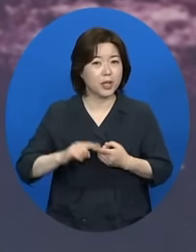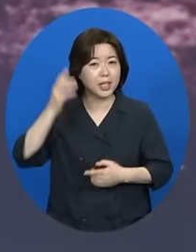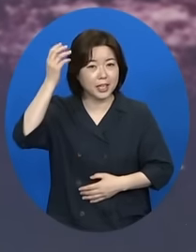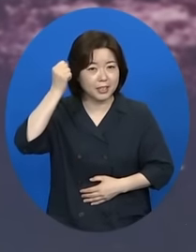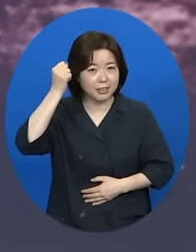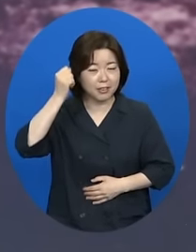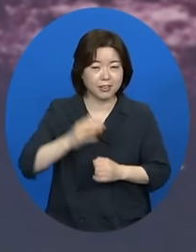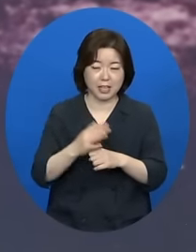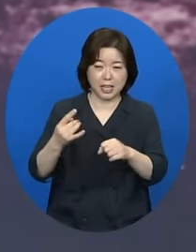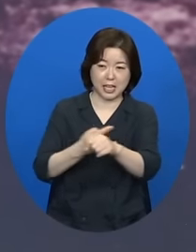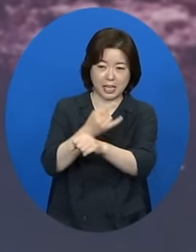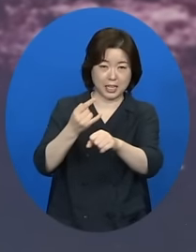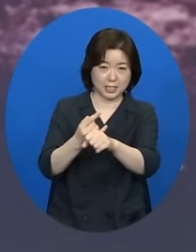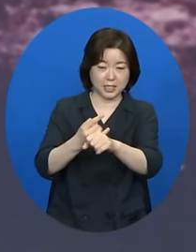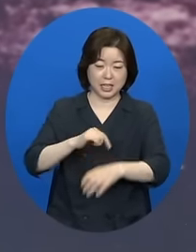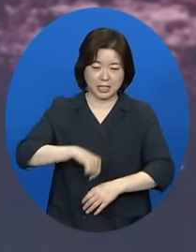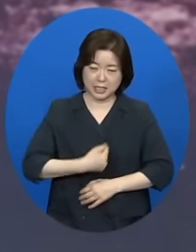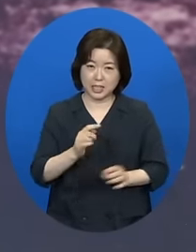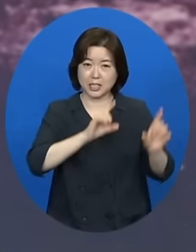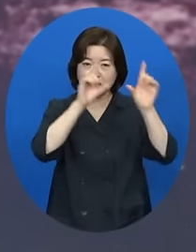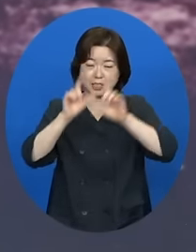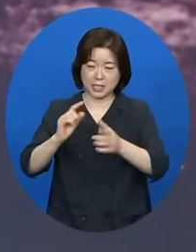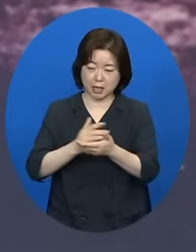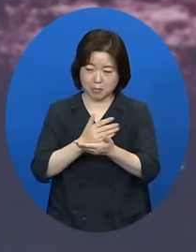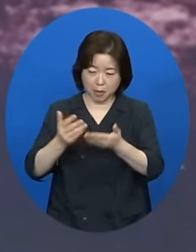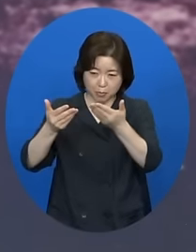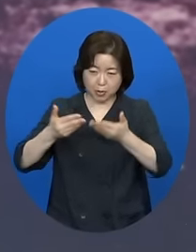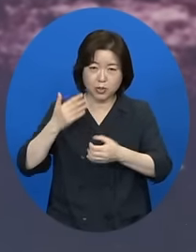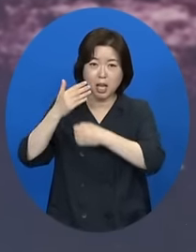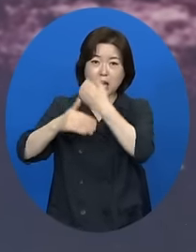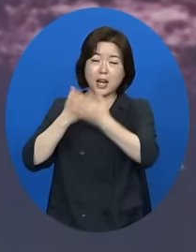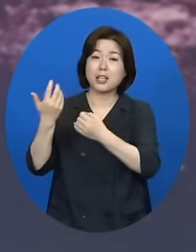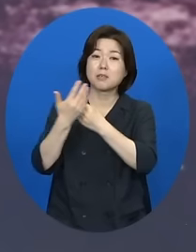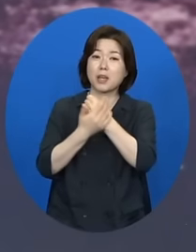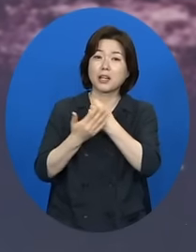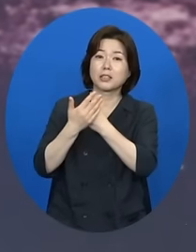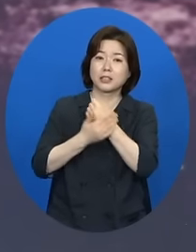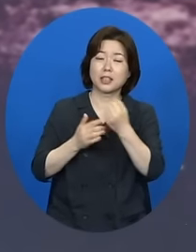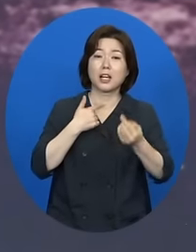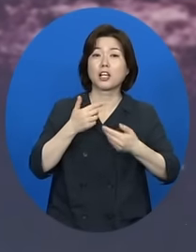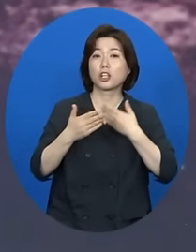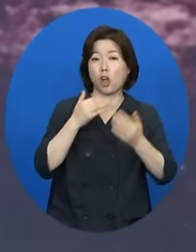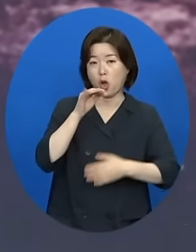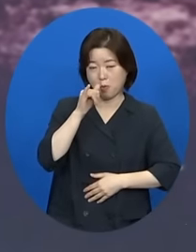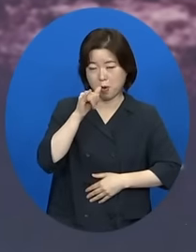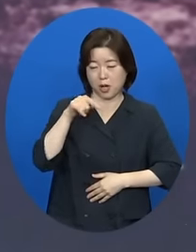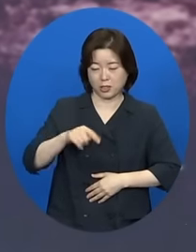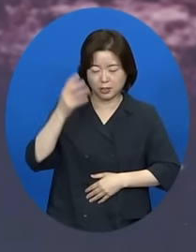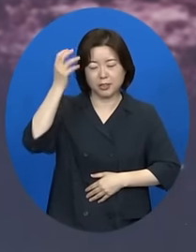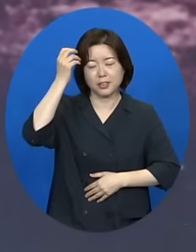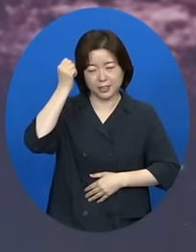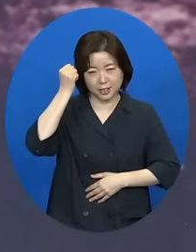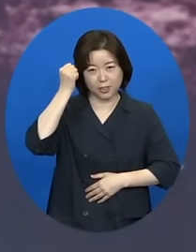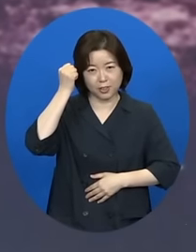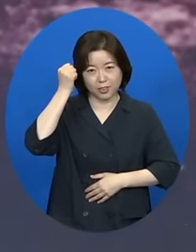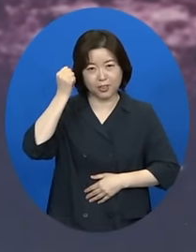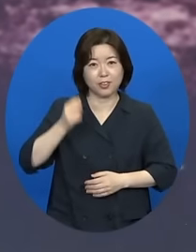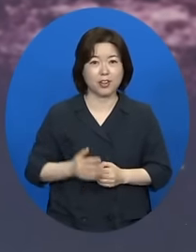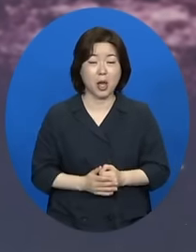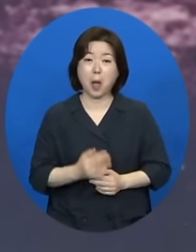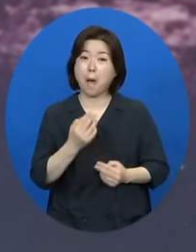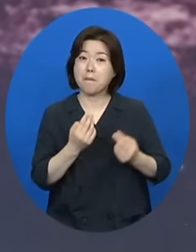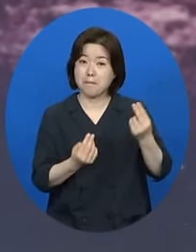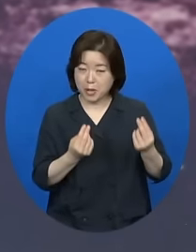에서는 자신의 삶에 베풀어 주신 하나님의 은혜를 경험하고 그거를 기억했습니다.